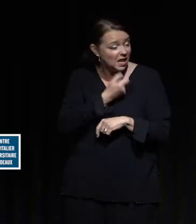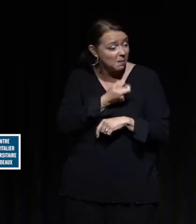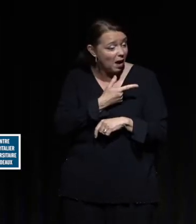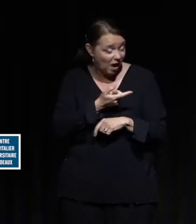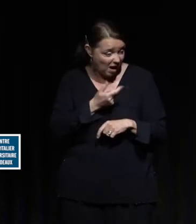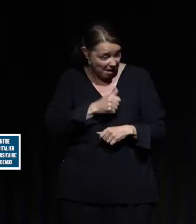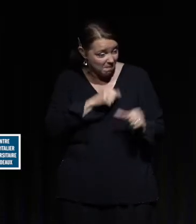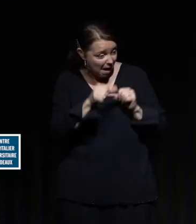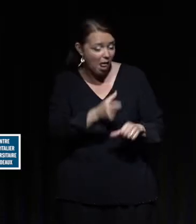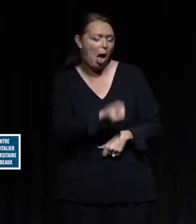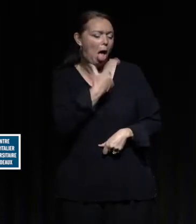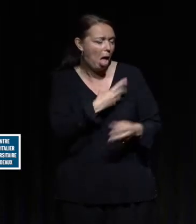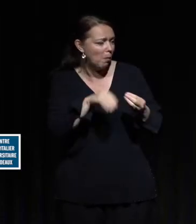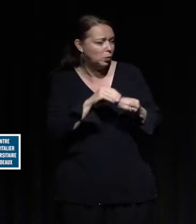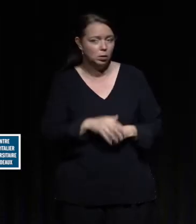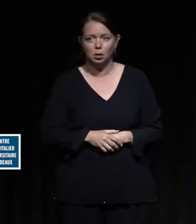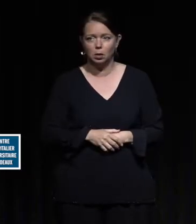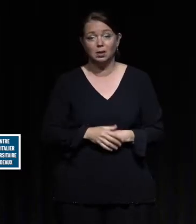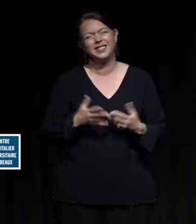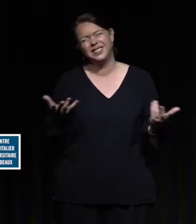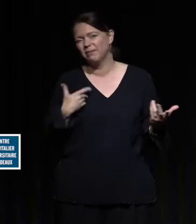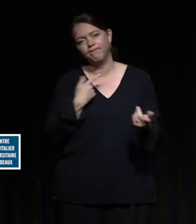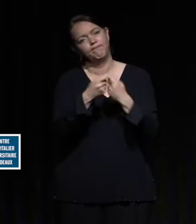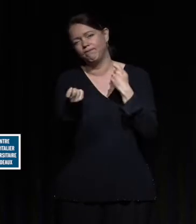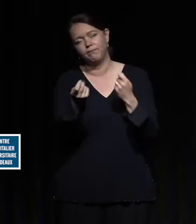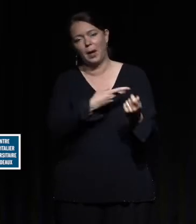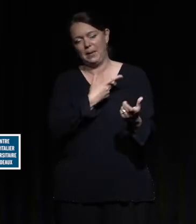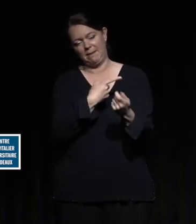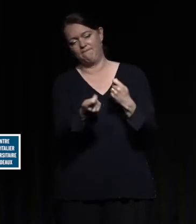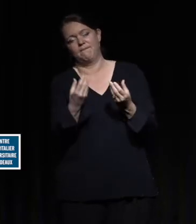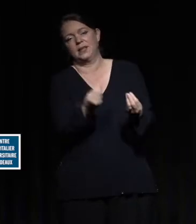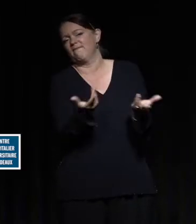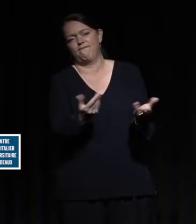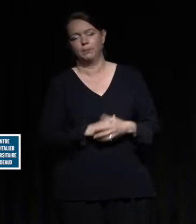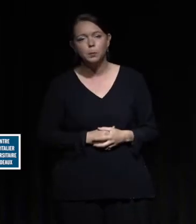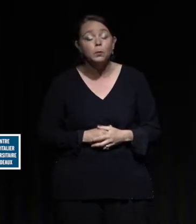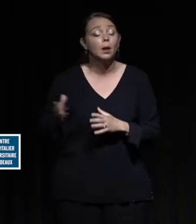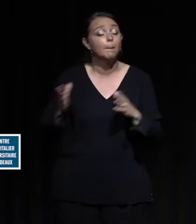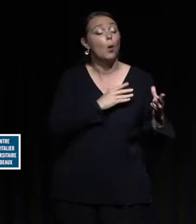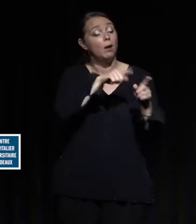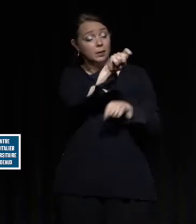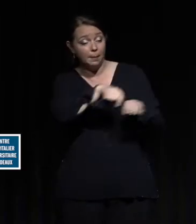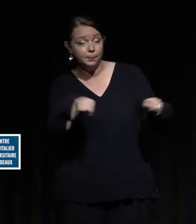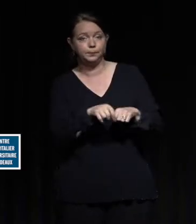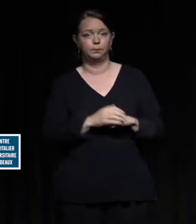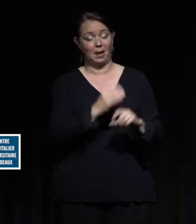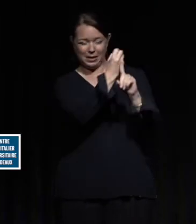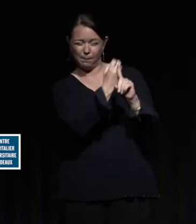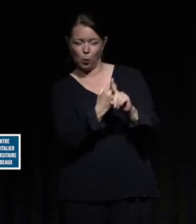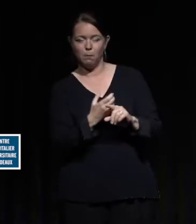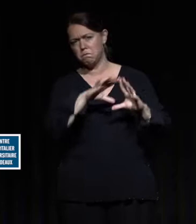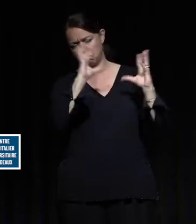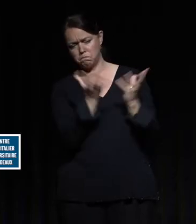plus. C'est sans doute pas la réponse médicale à apporter. En dehors donc de ces examens et de ces symptômes qui sont valables dans 50% des